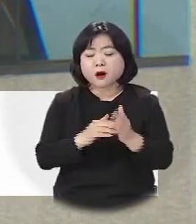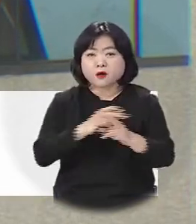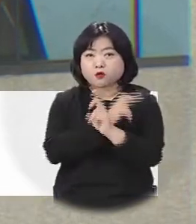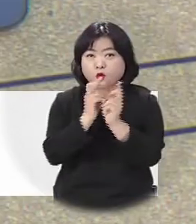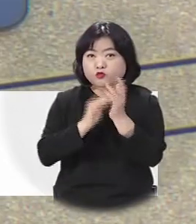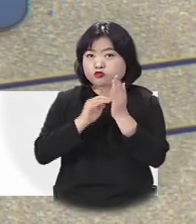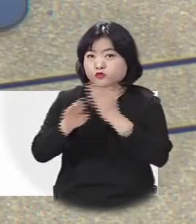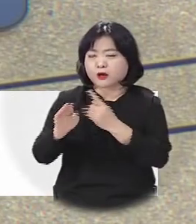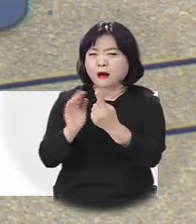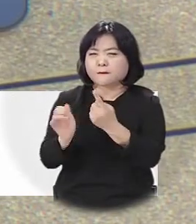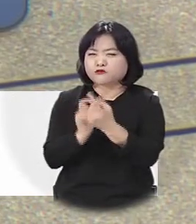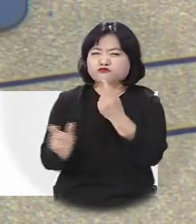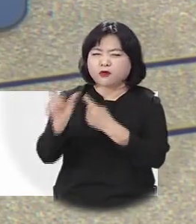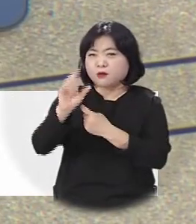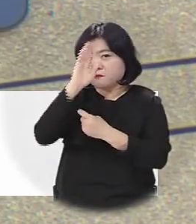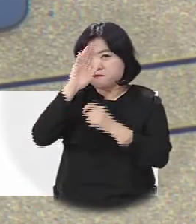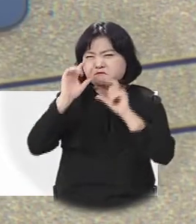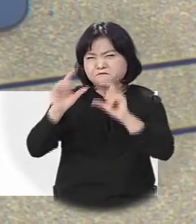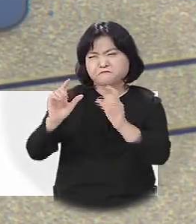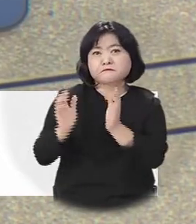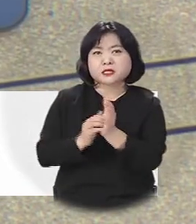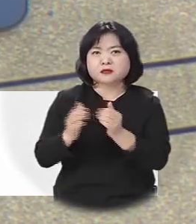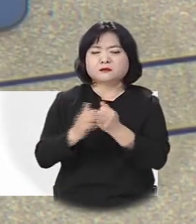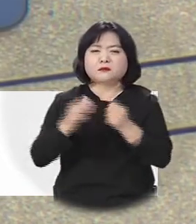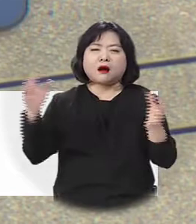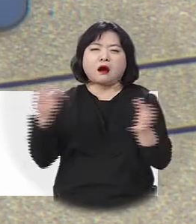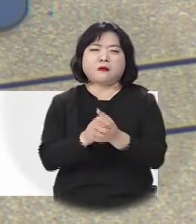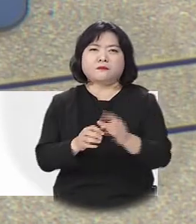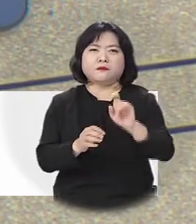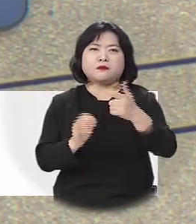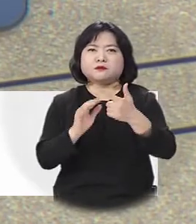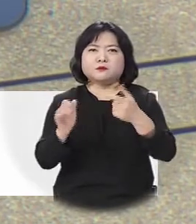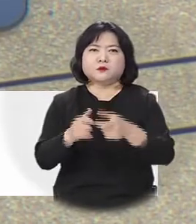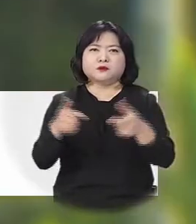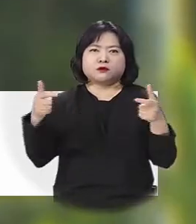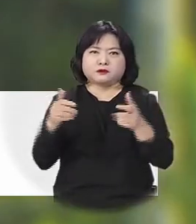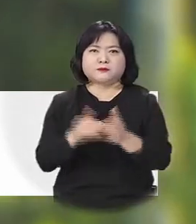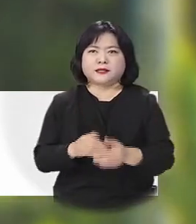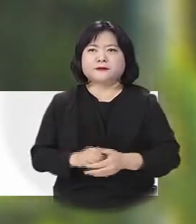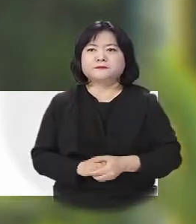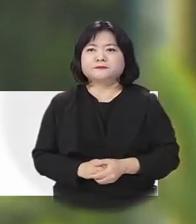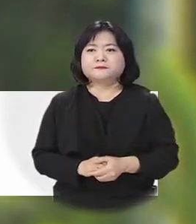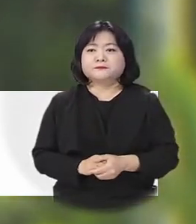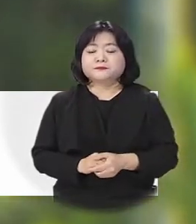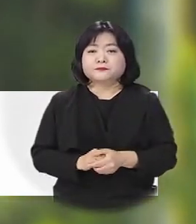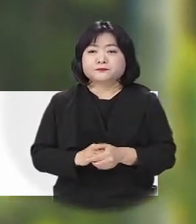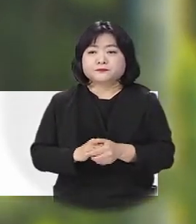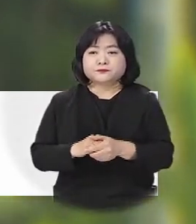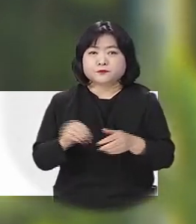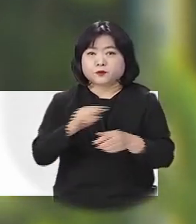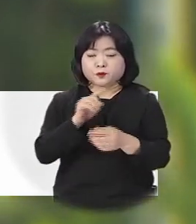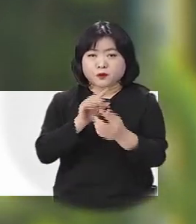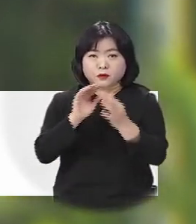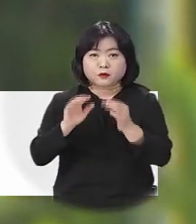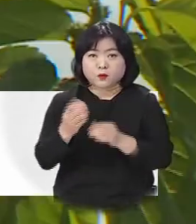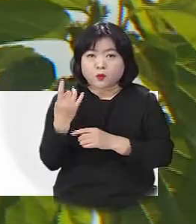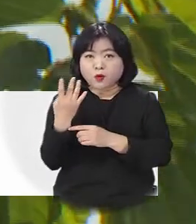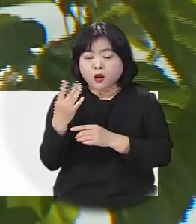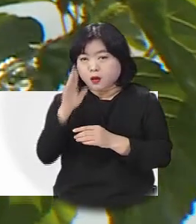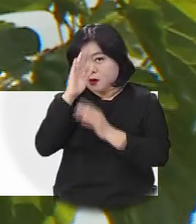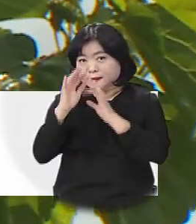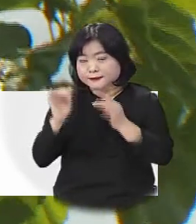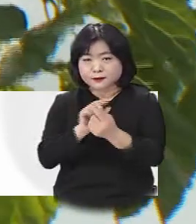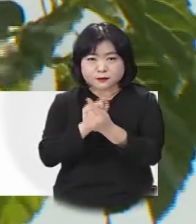이후에도 한 명이 추가로 확진돼 누적 확진자가 16명으로 늘었습니다. 기존 확진자의 접촉자 7명도